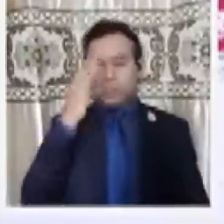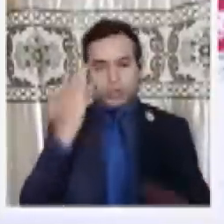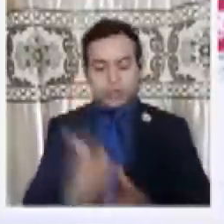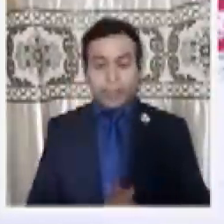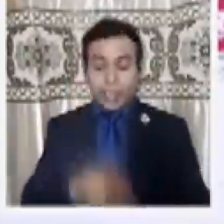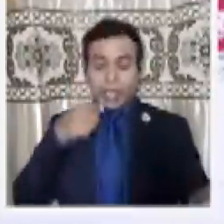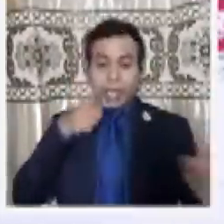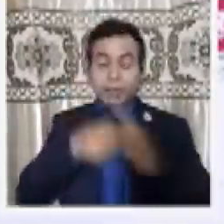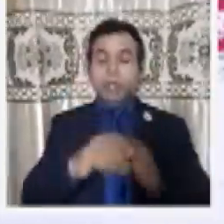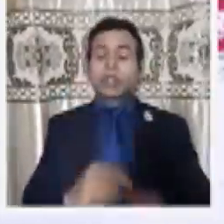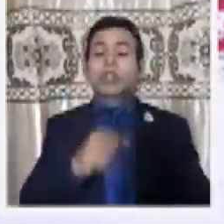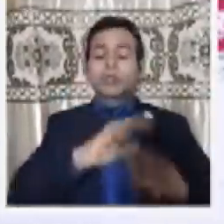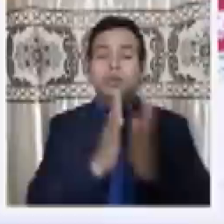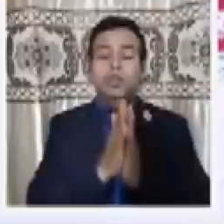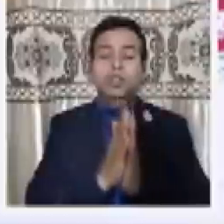1 জন।